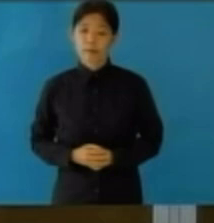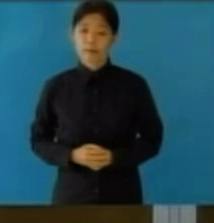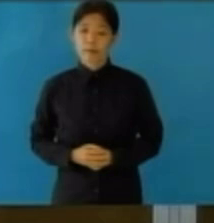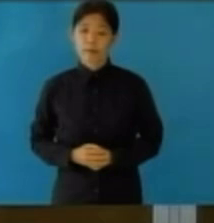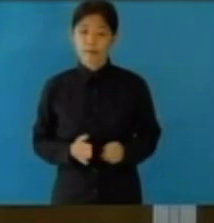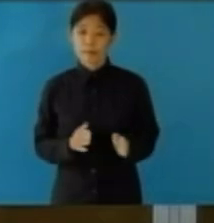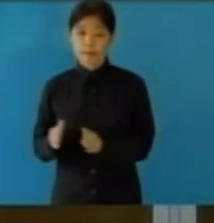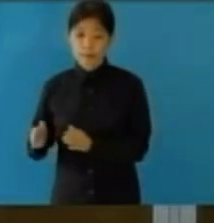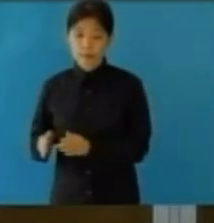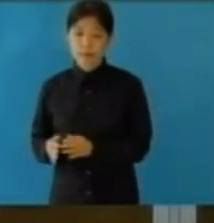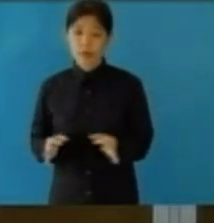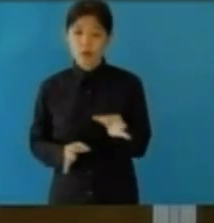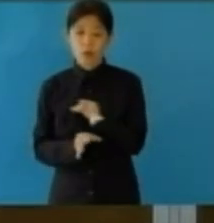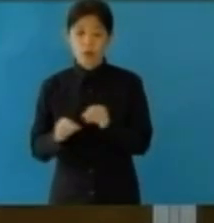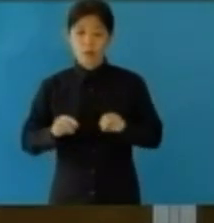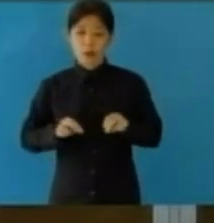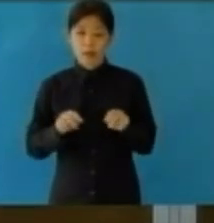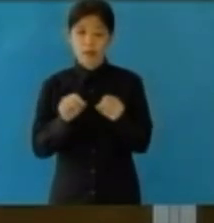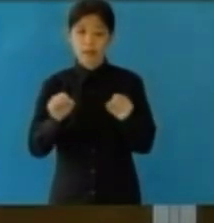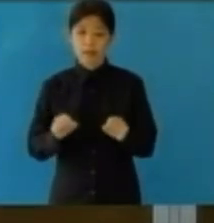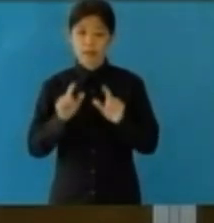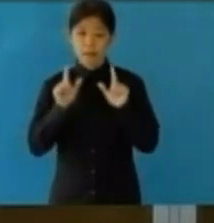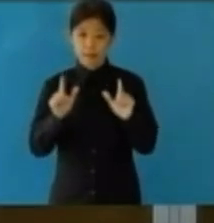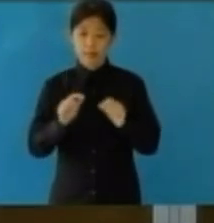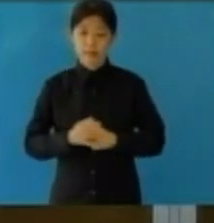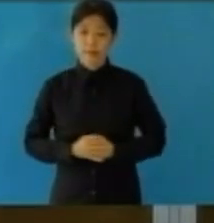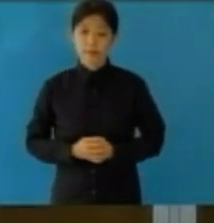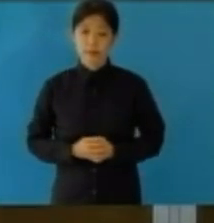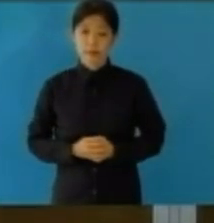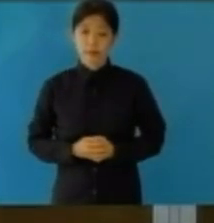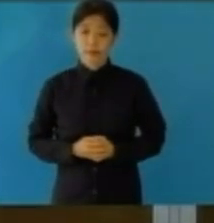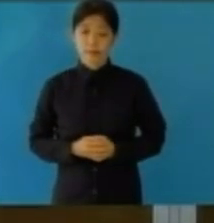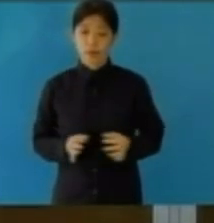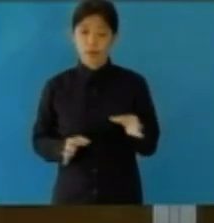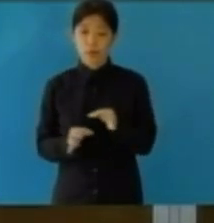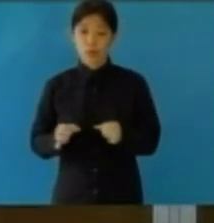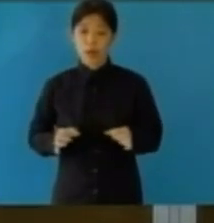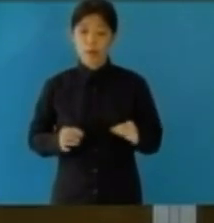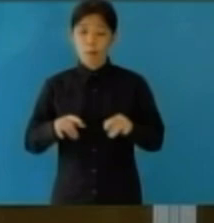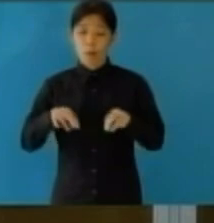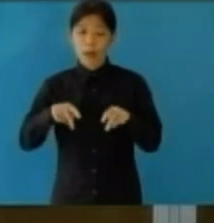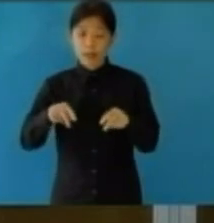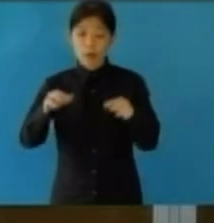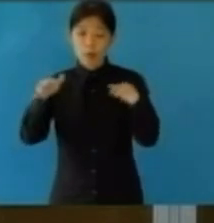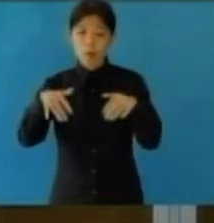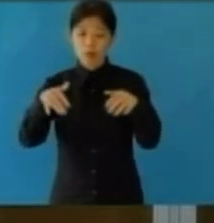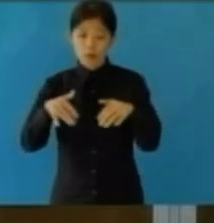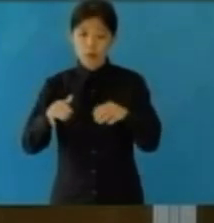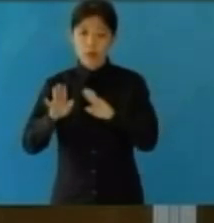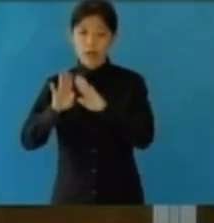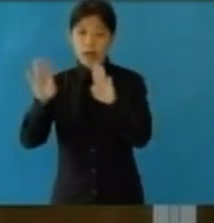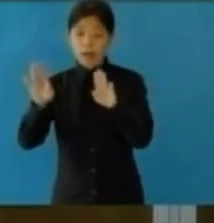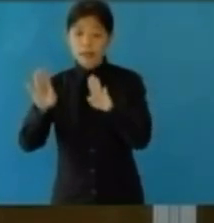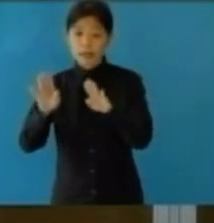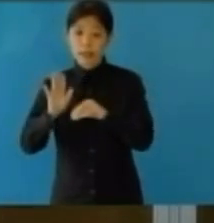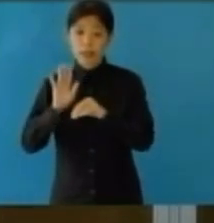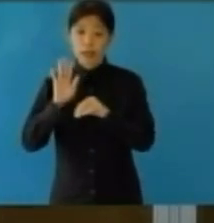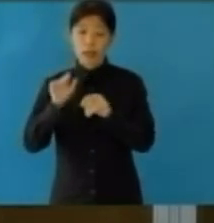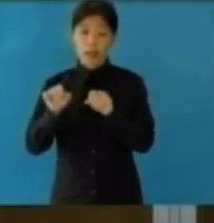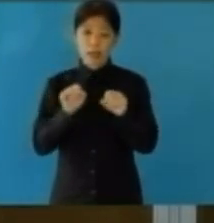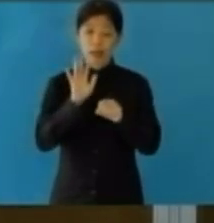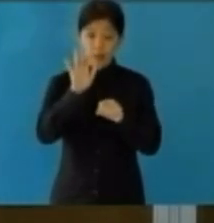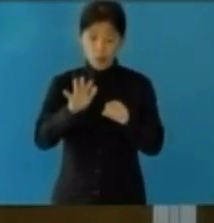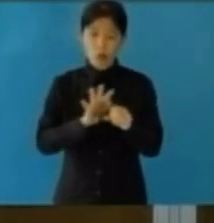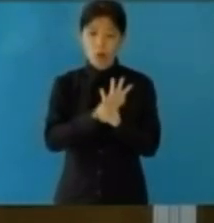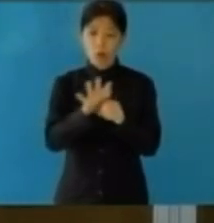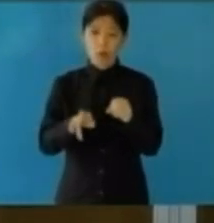次は運営ボランティアについてであります。運営ボランティアの募集にあたっては、開催延期後、新型コロナウイルス